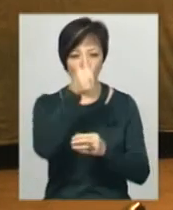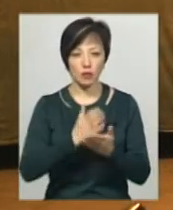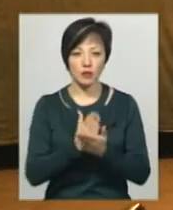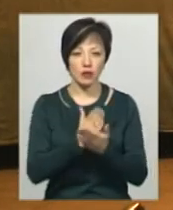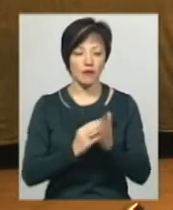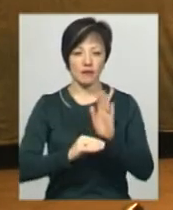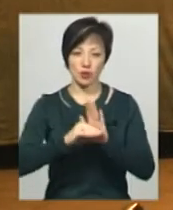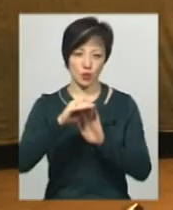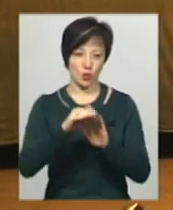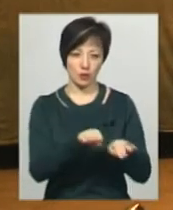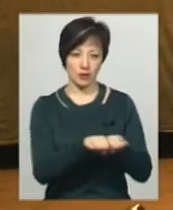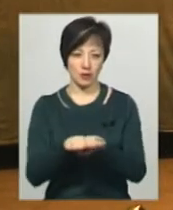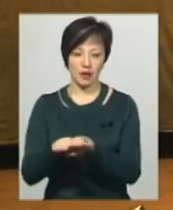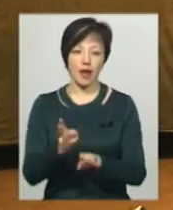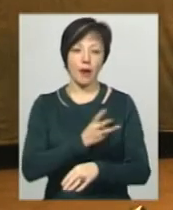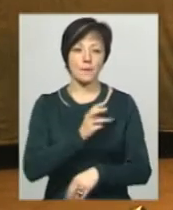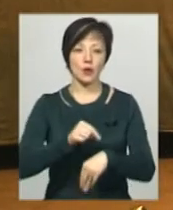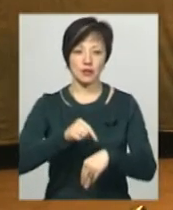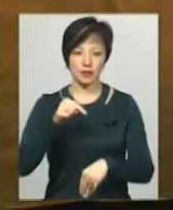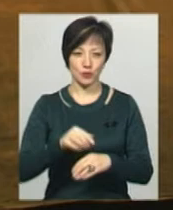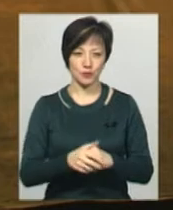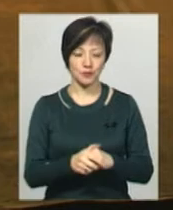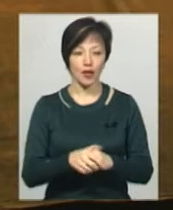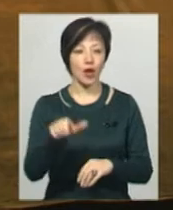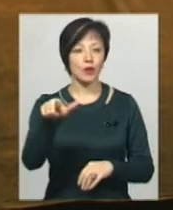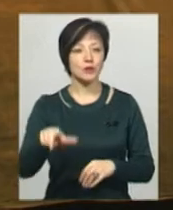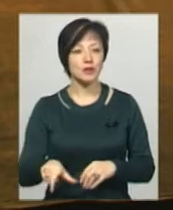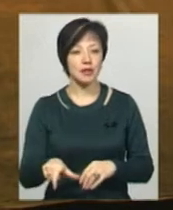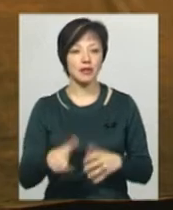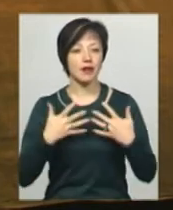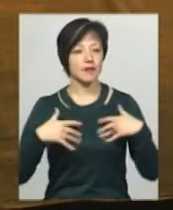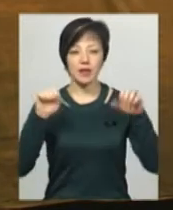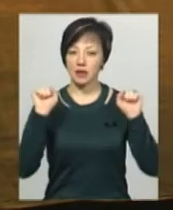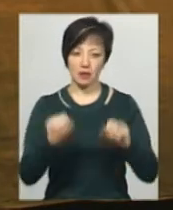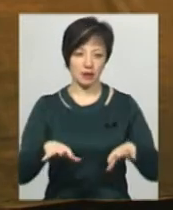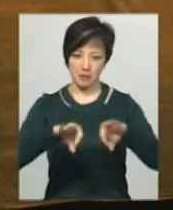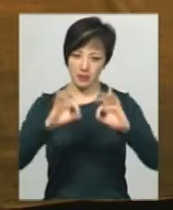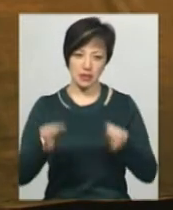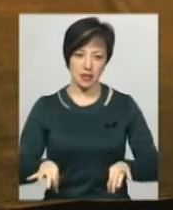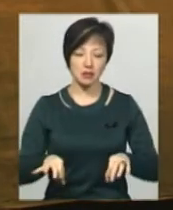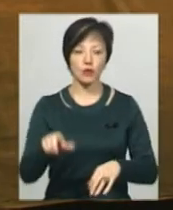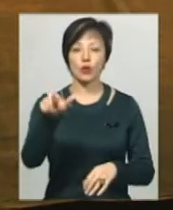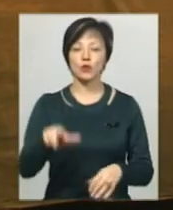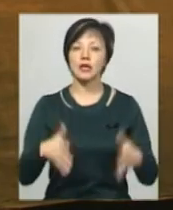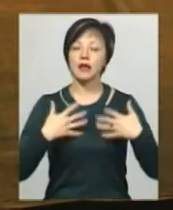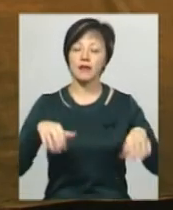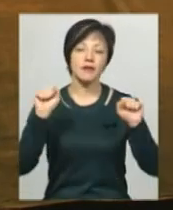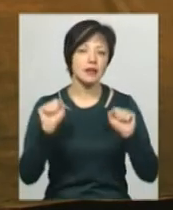на дуже високому, якомусь емоційному такому рівні. Людина віддана мистецтву, людина